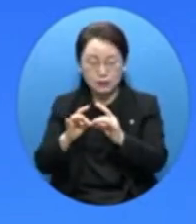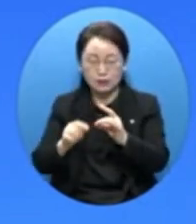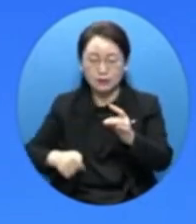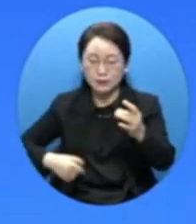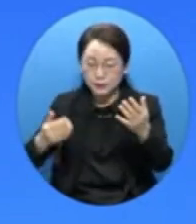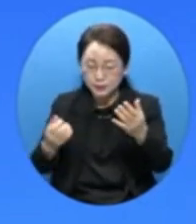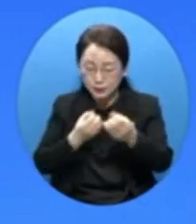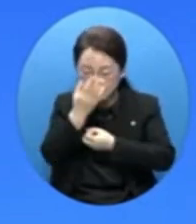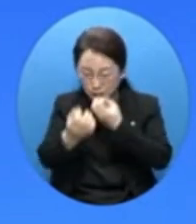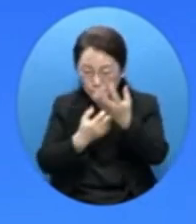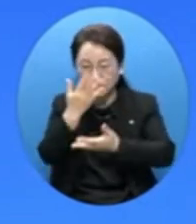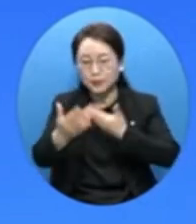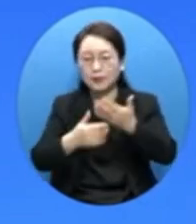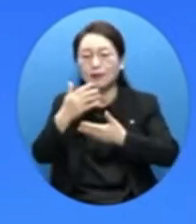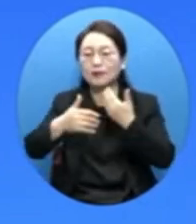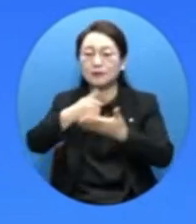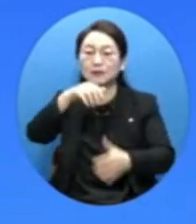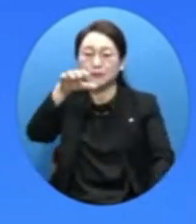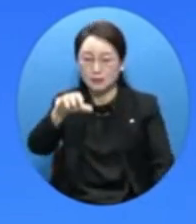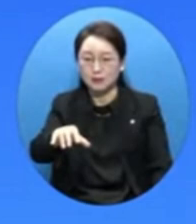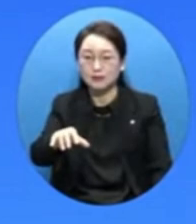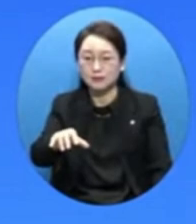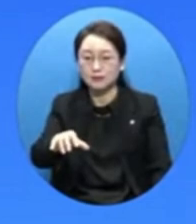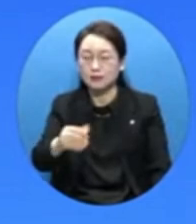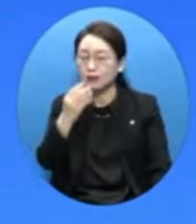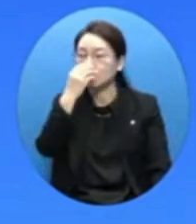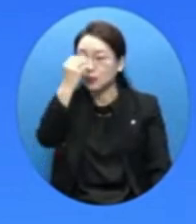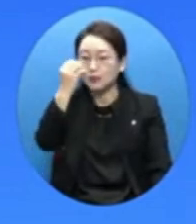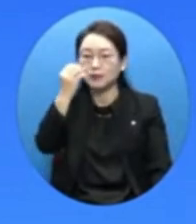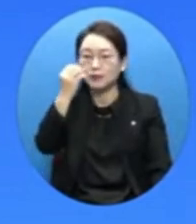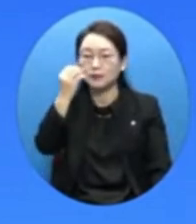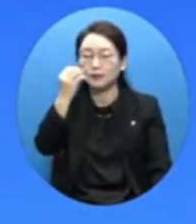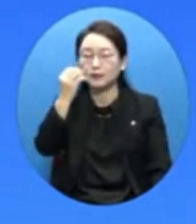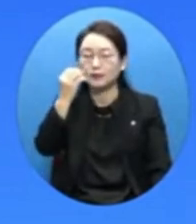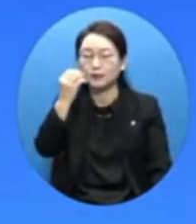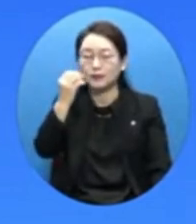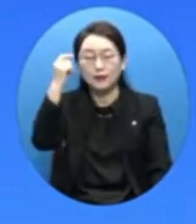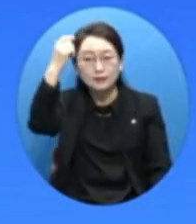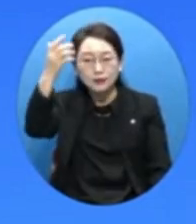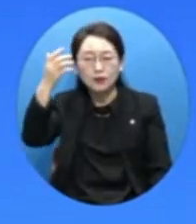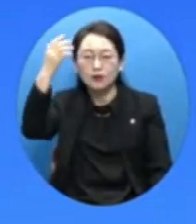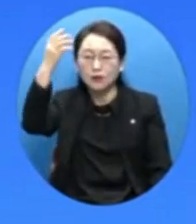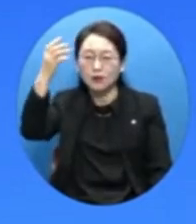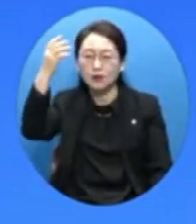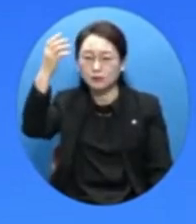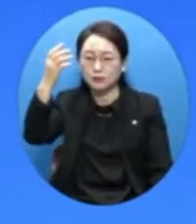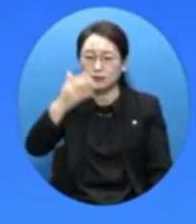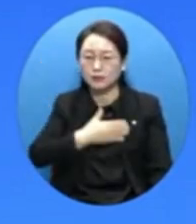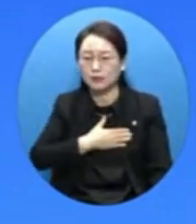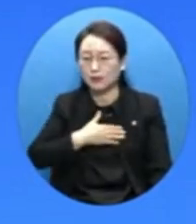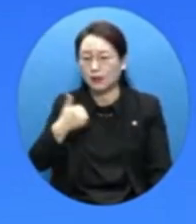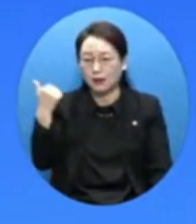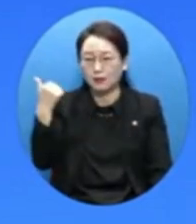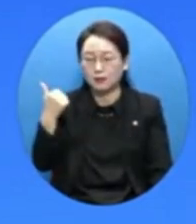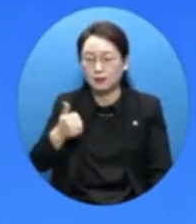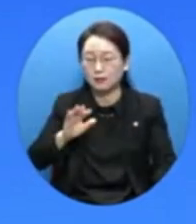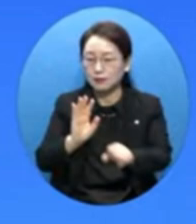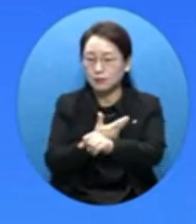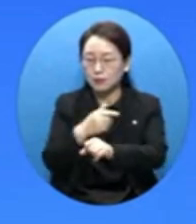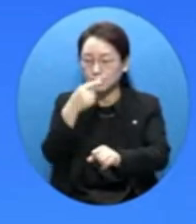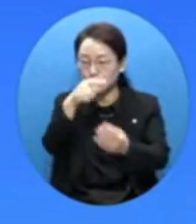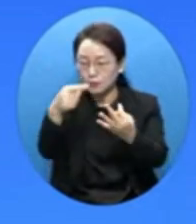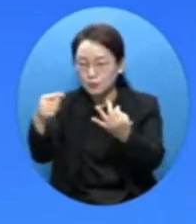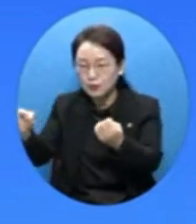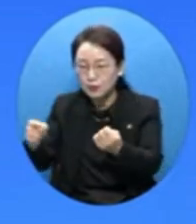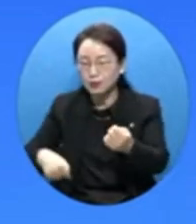통회자박하며 하나님 앞에 자신들의 교만과 영적인 나태함과 잘못된 모든 것을